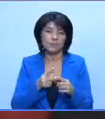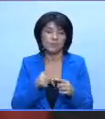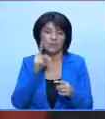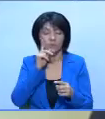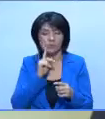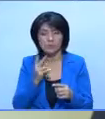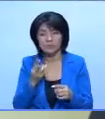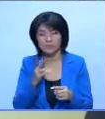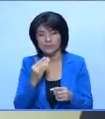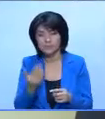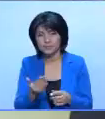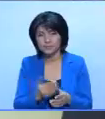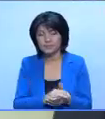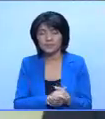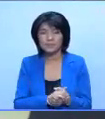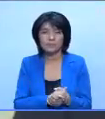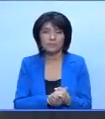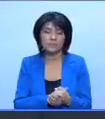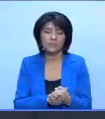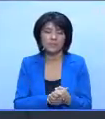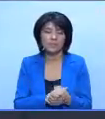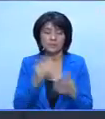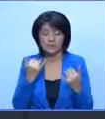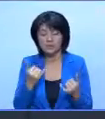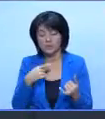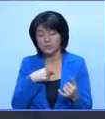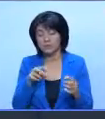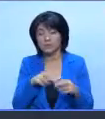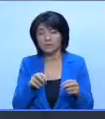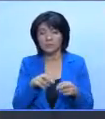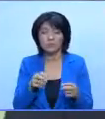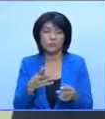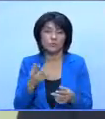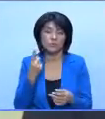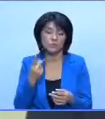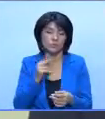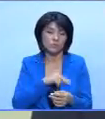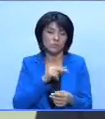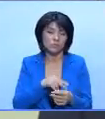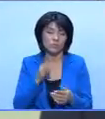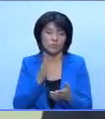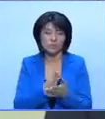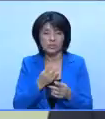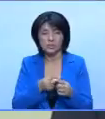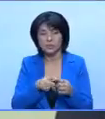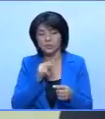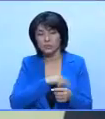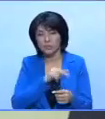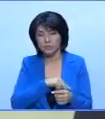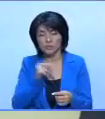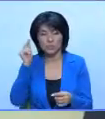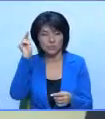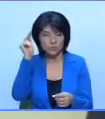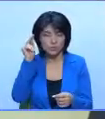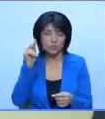араласып жүреді. Енді мүгедектерді жұмысқа түсіріп жатырмыз, жұмыс істеп оқу оқыватқандар бар. Сол қолымыздан